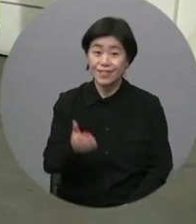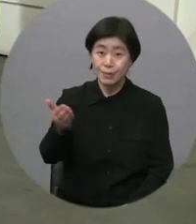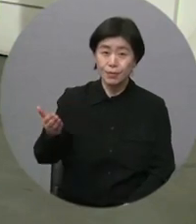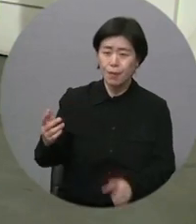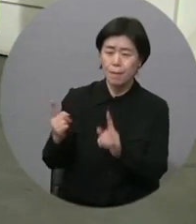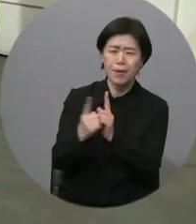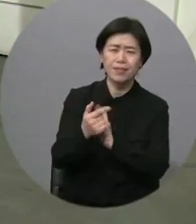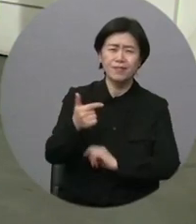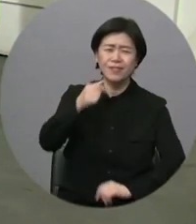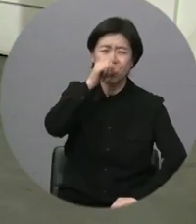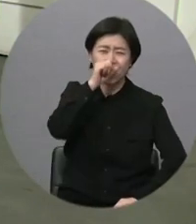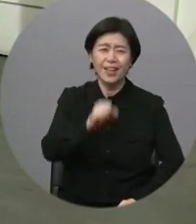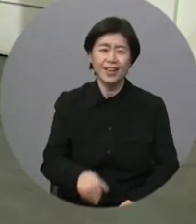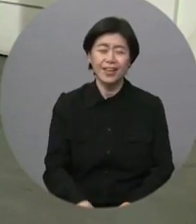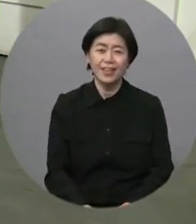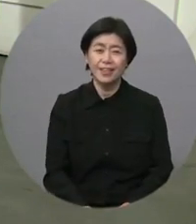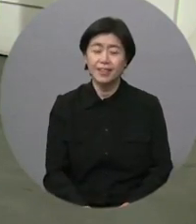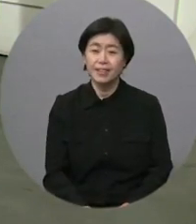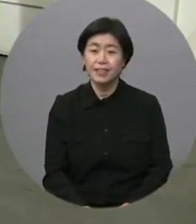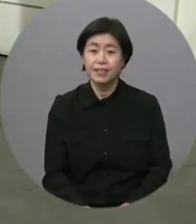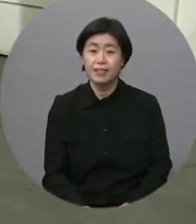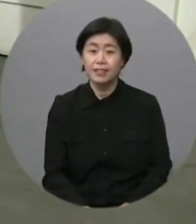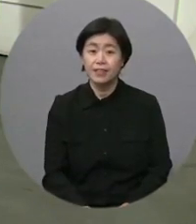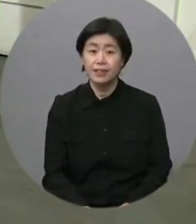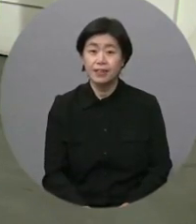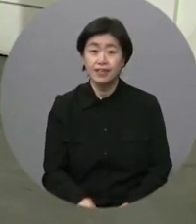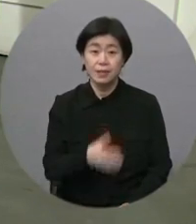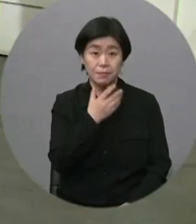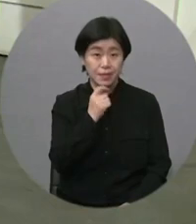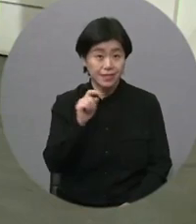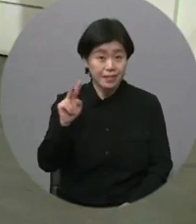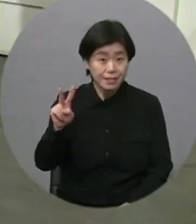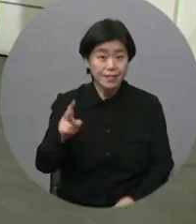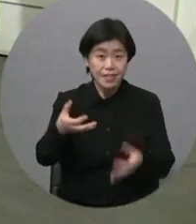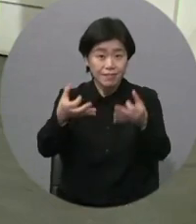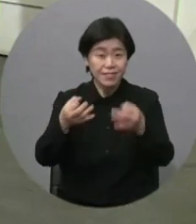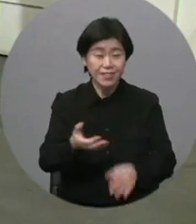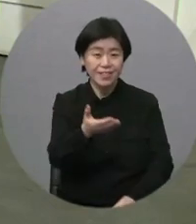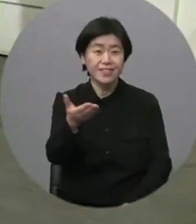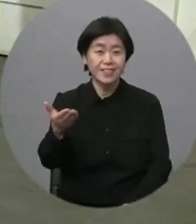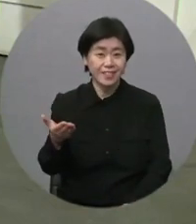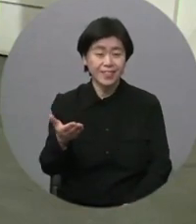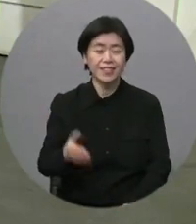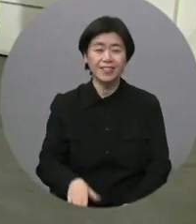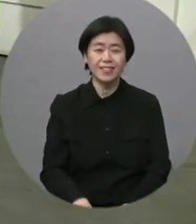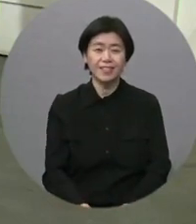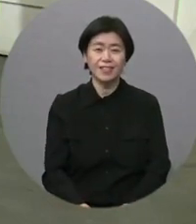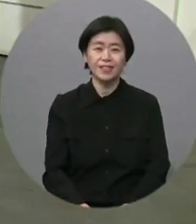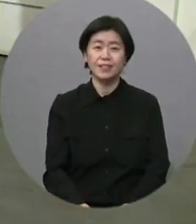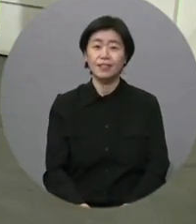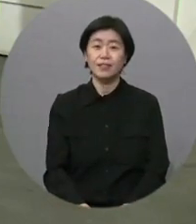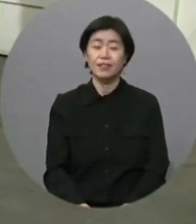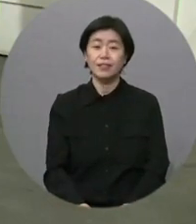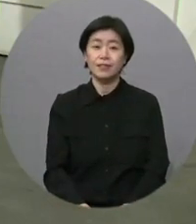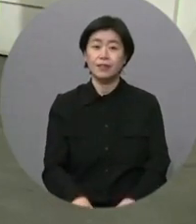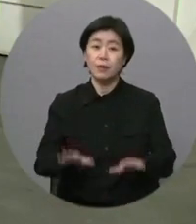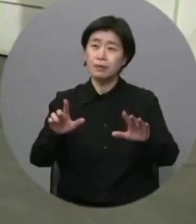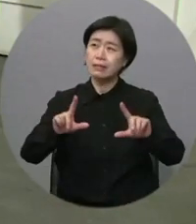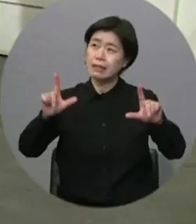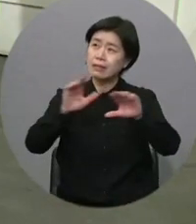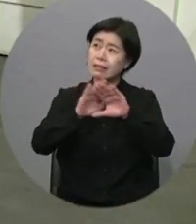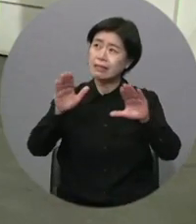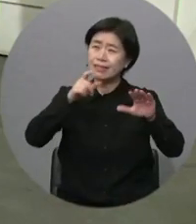반가웠고요. 네. 어, 우리 복지TV 시청자 여러분, 오늘 날씨가 뭐 비도